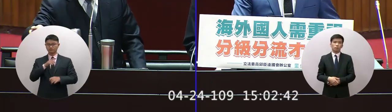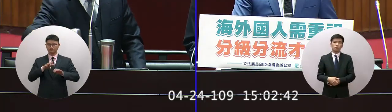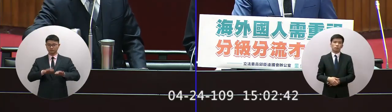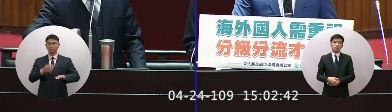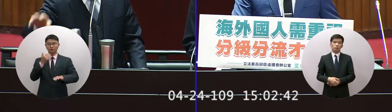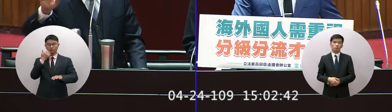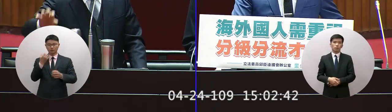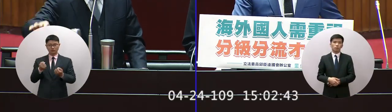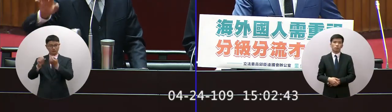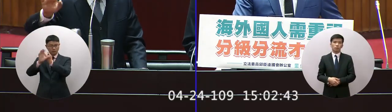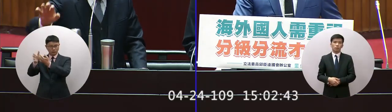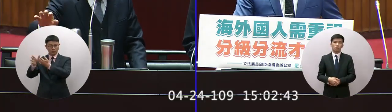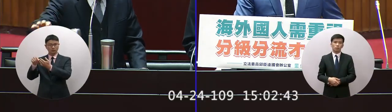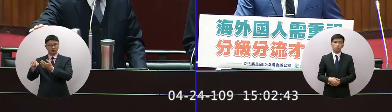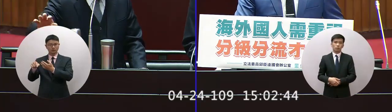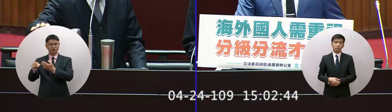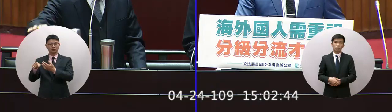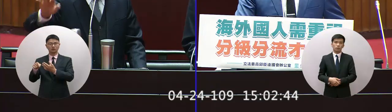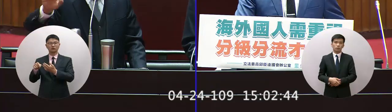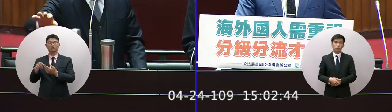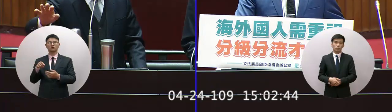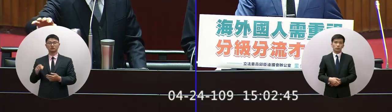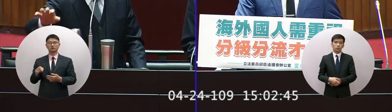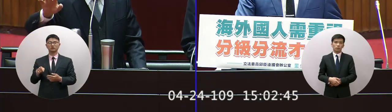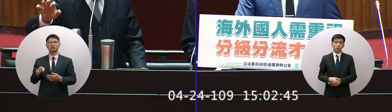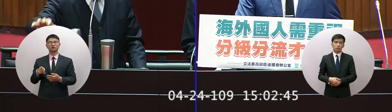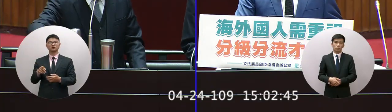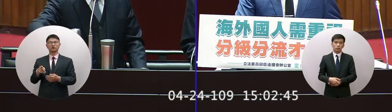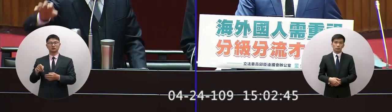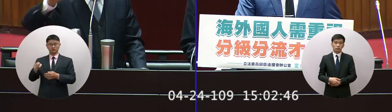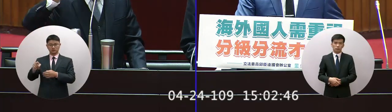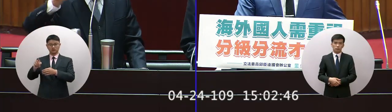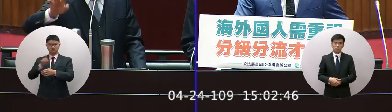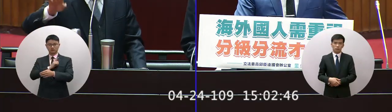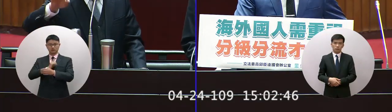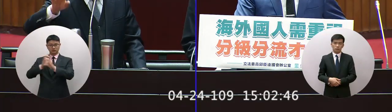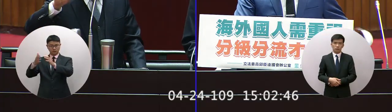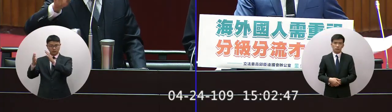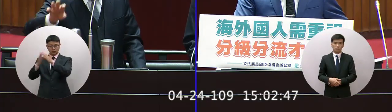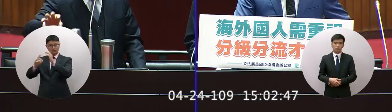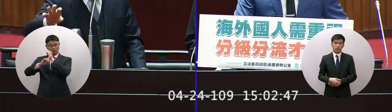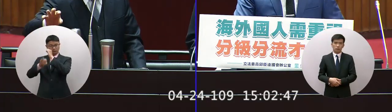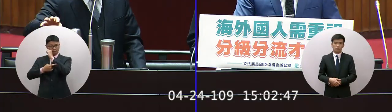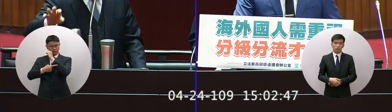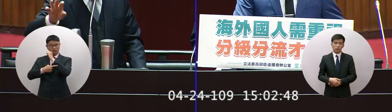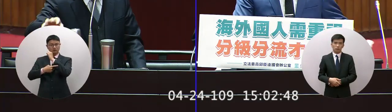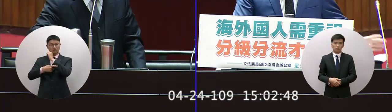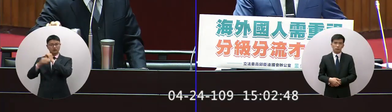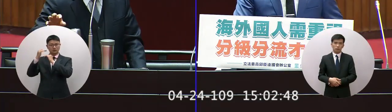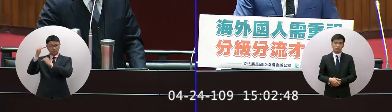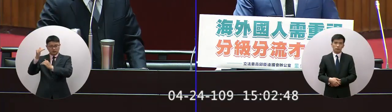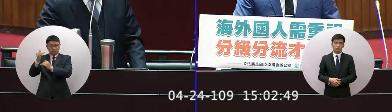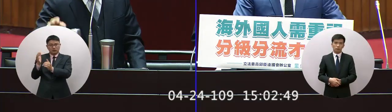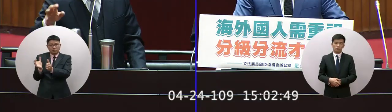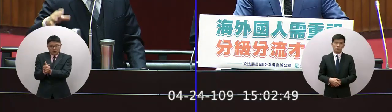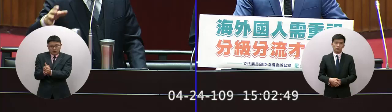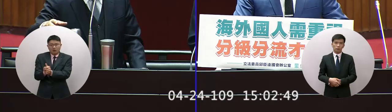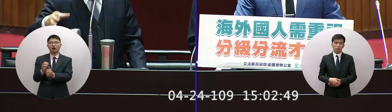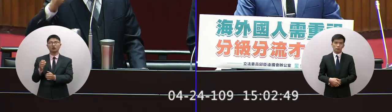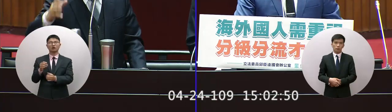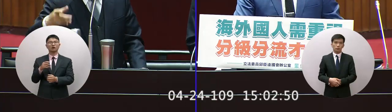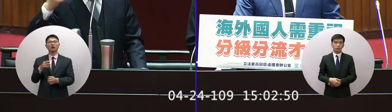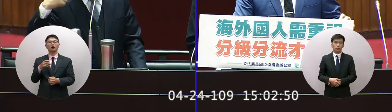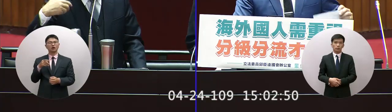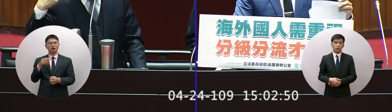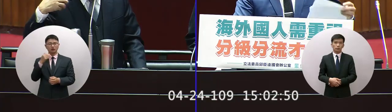海外啦吼，除了受限于当地的法令或当地政府的政策不容许外，首